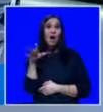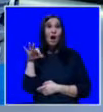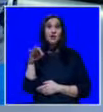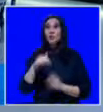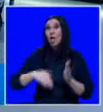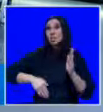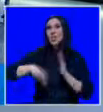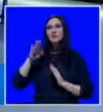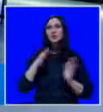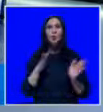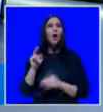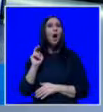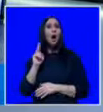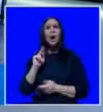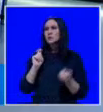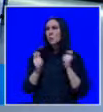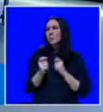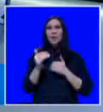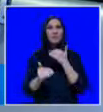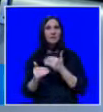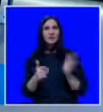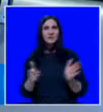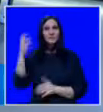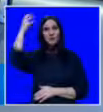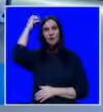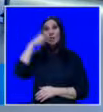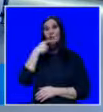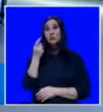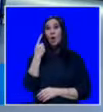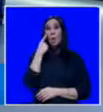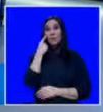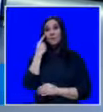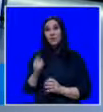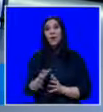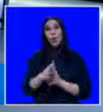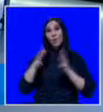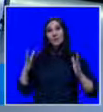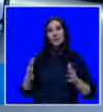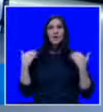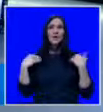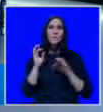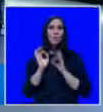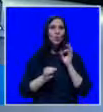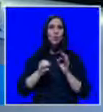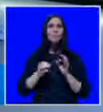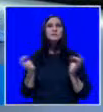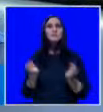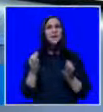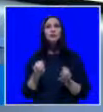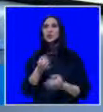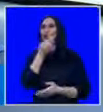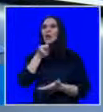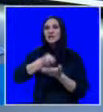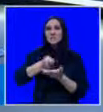Качеството най-високо. Е, добре, как да се обърне тенденцията? Държавата от години се опитва да повиши кандидатите за подобни специалности, като осигурява стипендии, премахва такси и